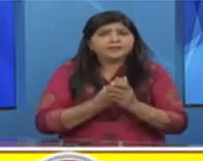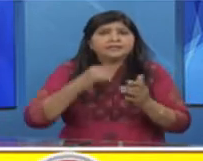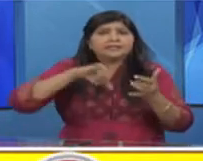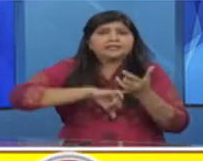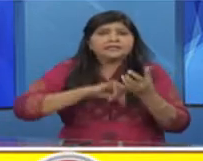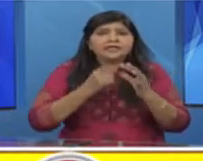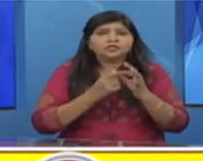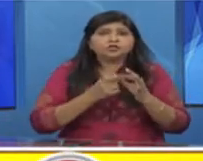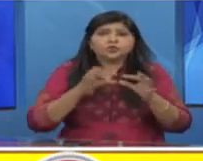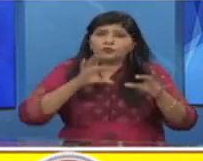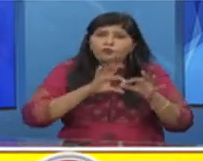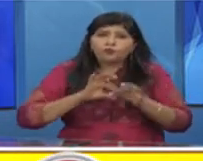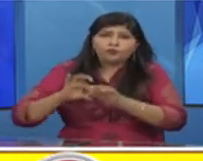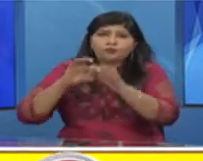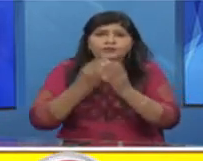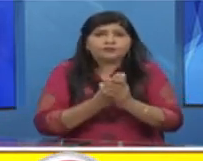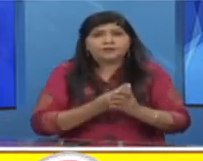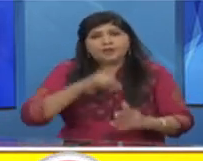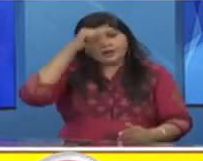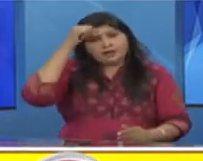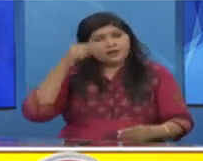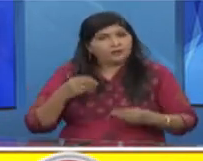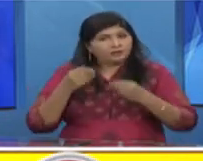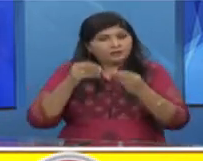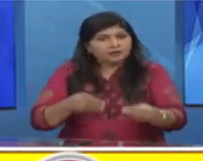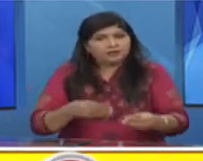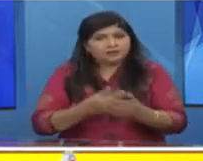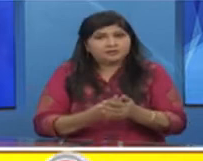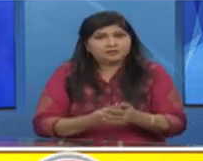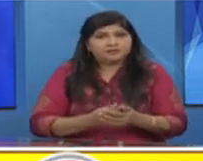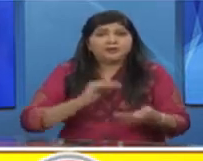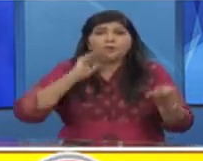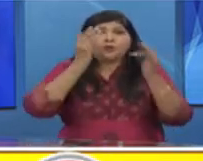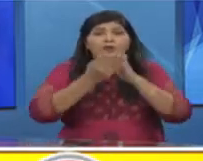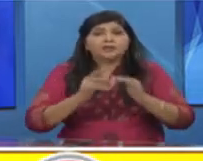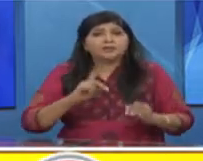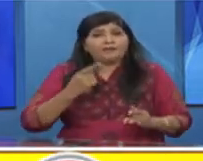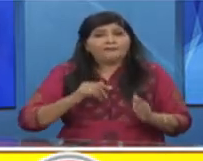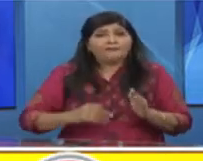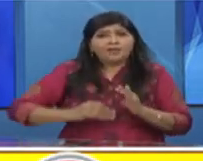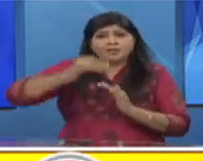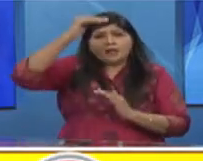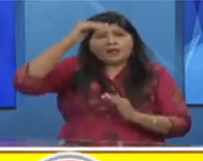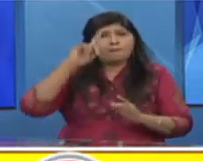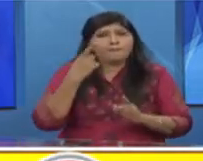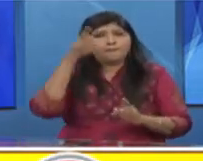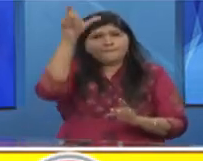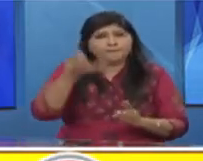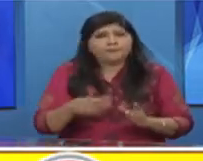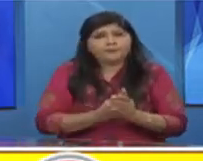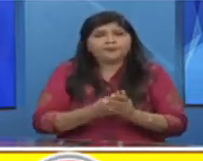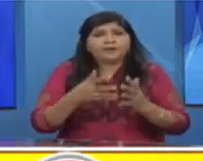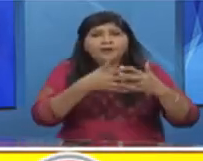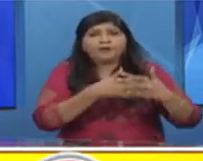यूनिटी देश और दुनिया को समर्पित किया गया था। यह दुनिया की सबसे ऊंची प्रतिमा है। अमेरिका